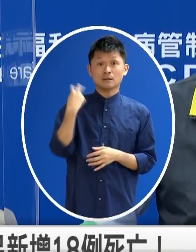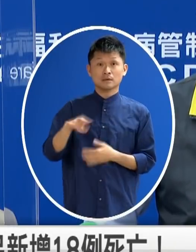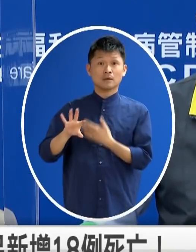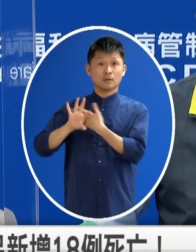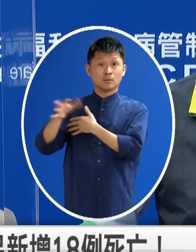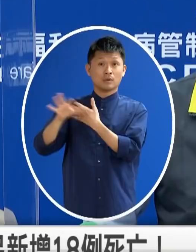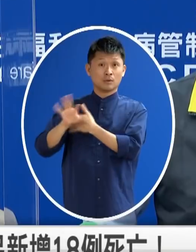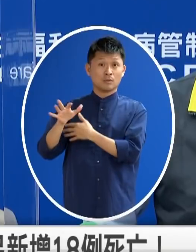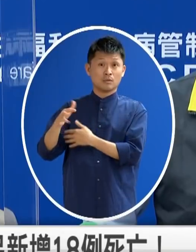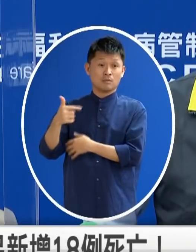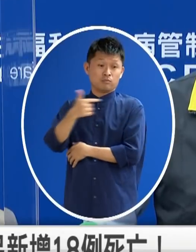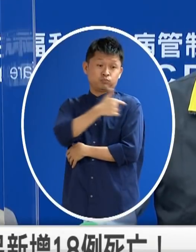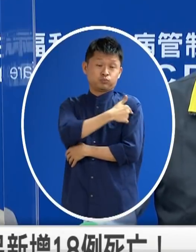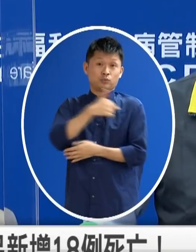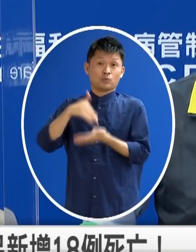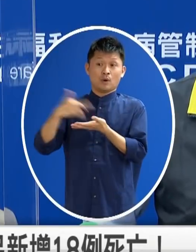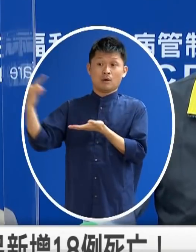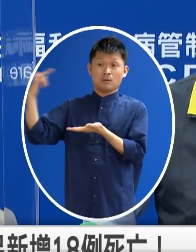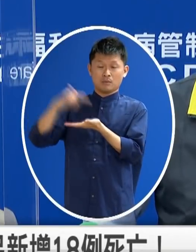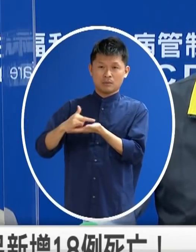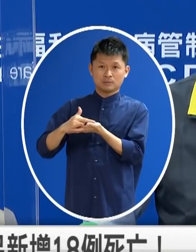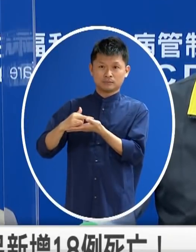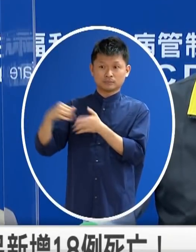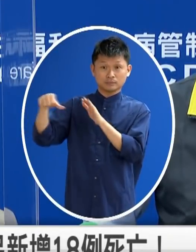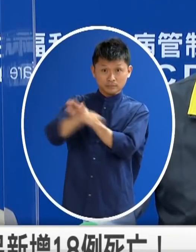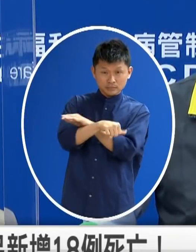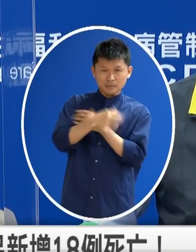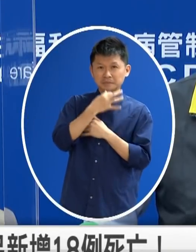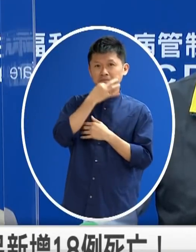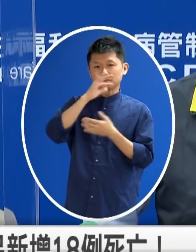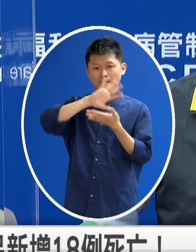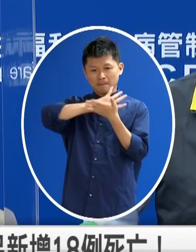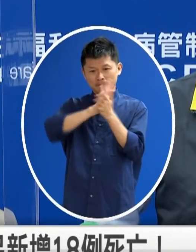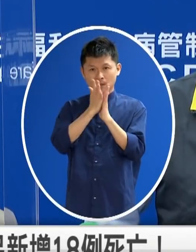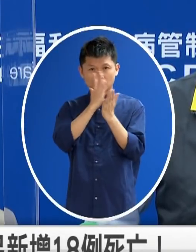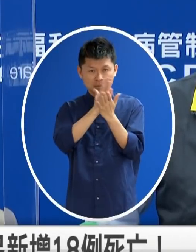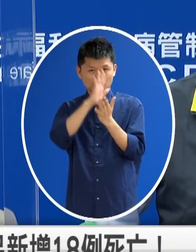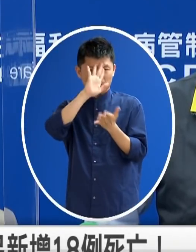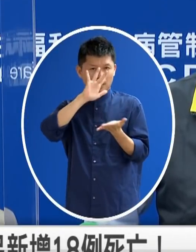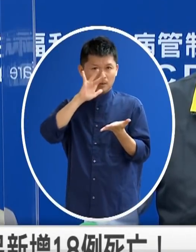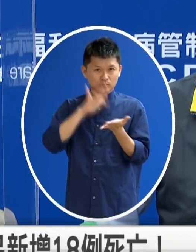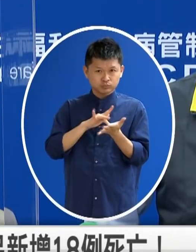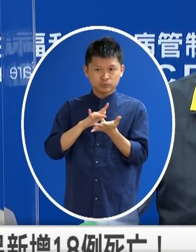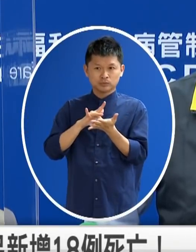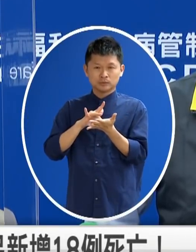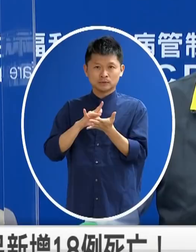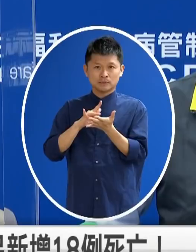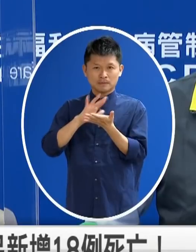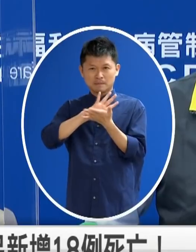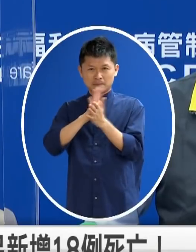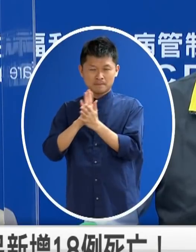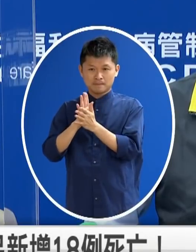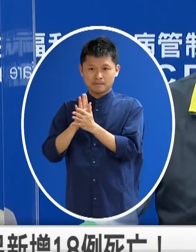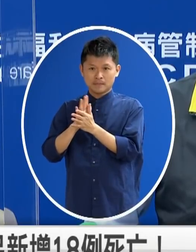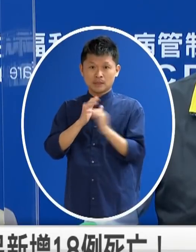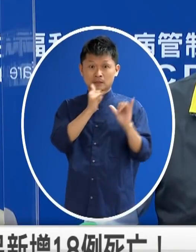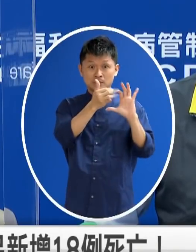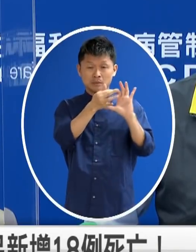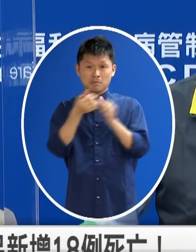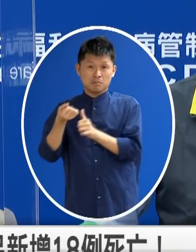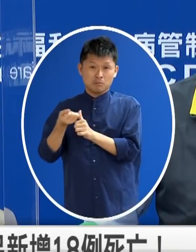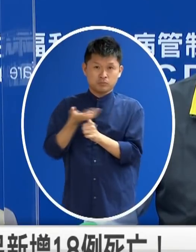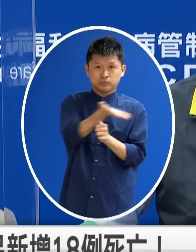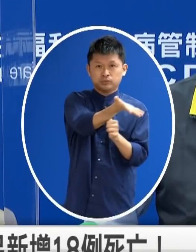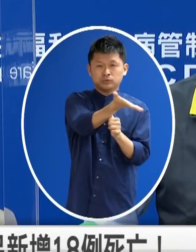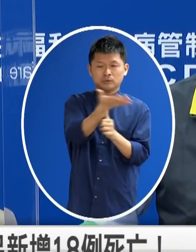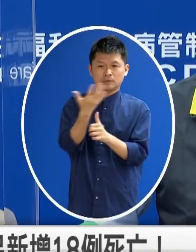开放也有一点担心这个相关的变种病毒好是会引发在社区上面好让我们比较难以